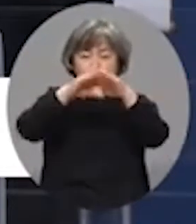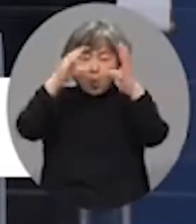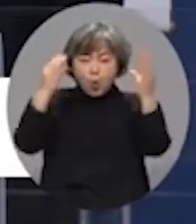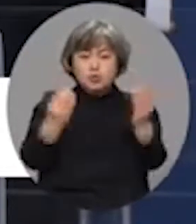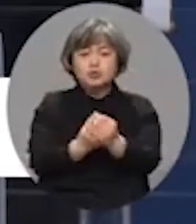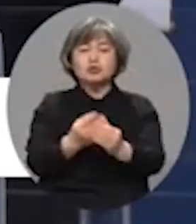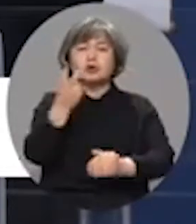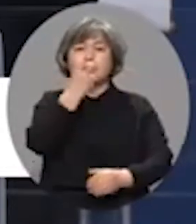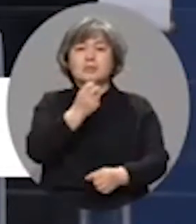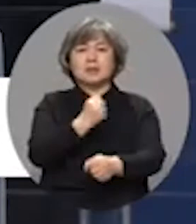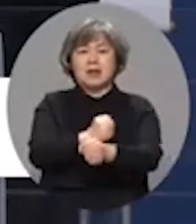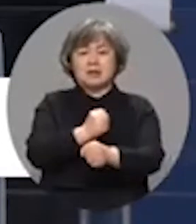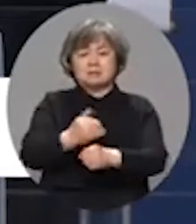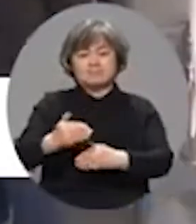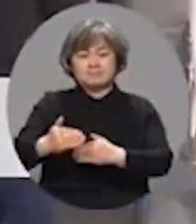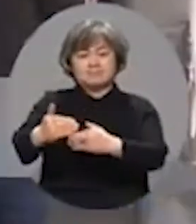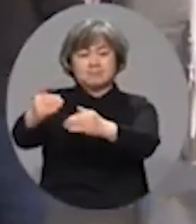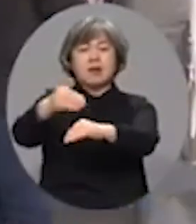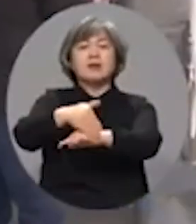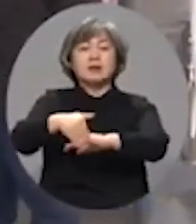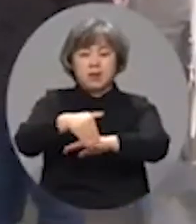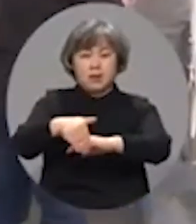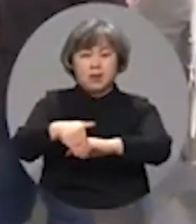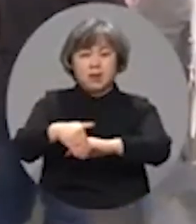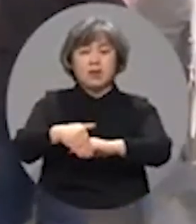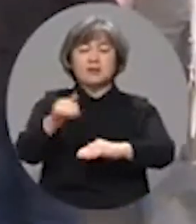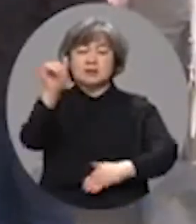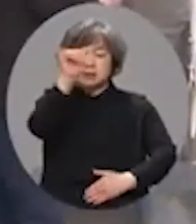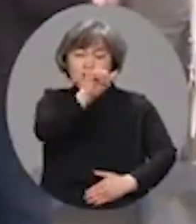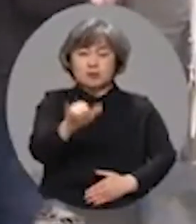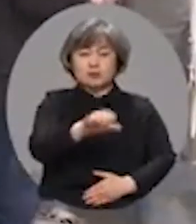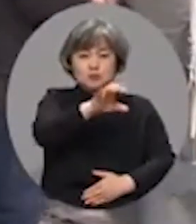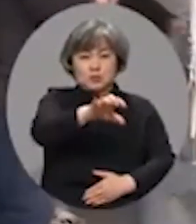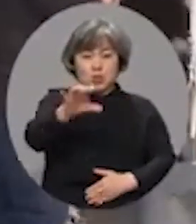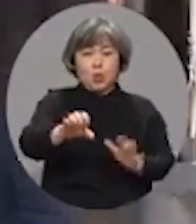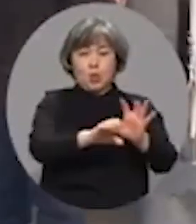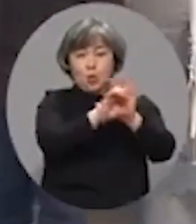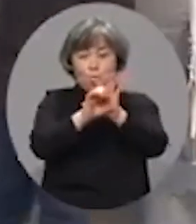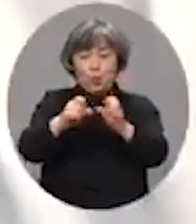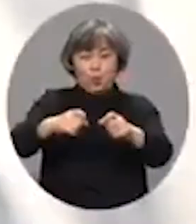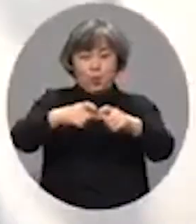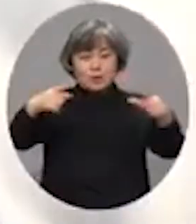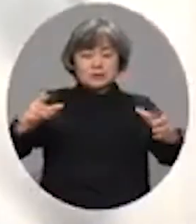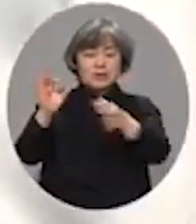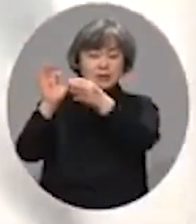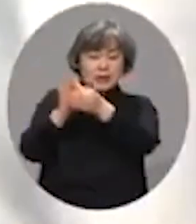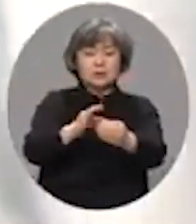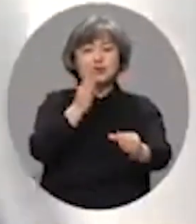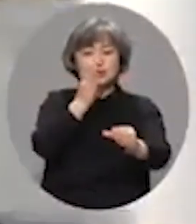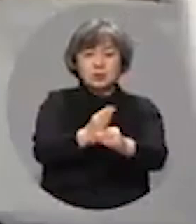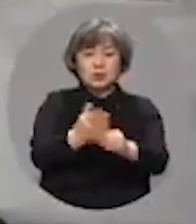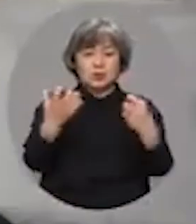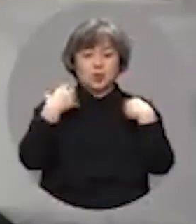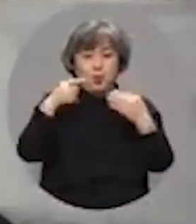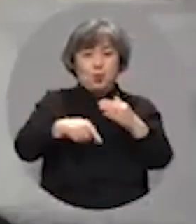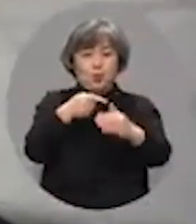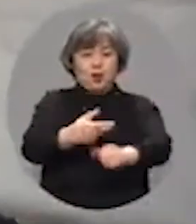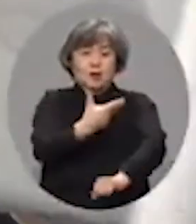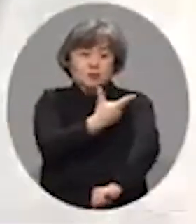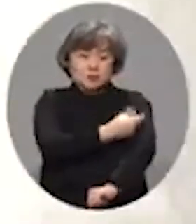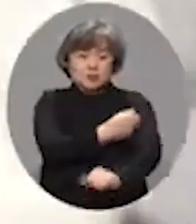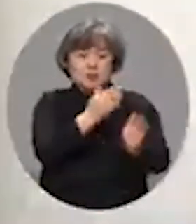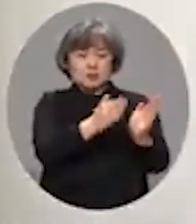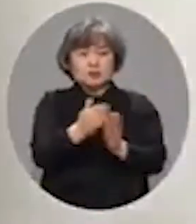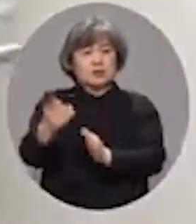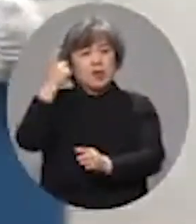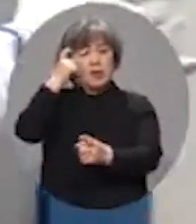검사하는 내용으로 진행 할 겁니다 전국적으로 콘 알고 확산 3가 이어지는 가운데 돈에 백신접종 준비에